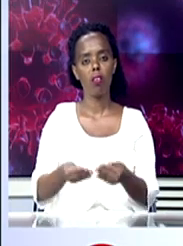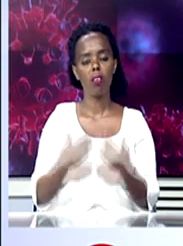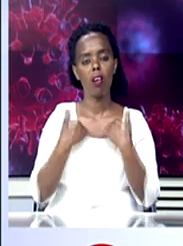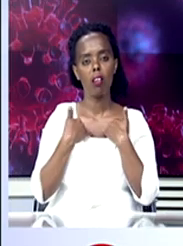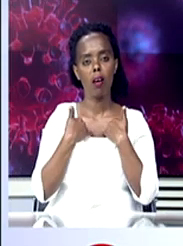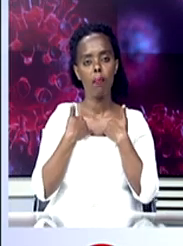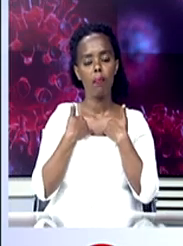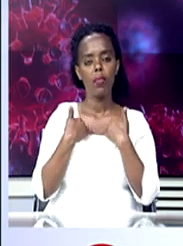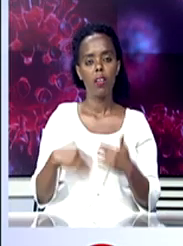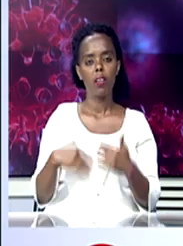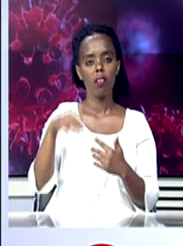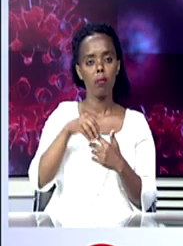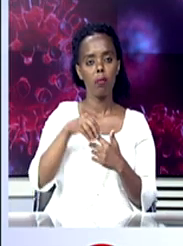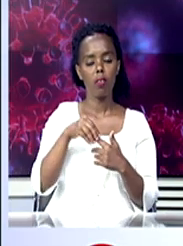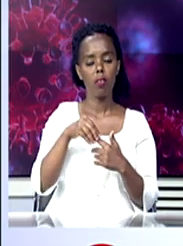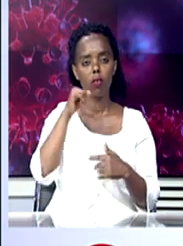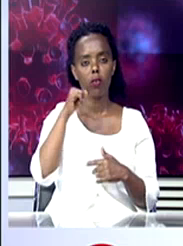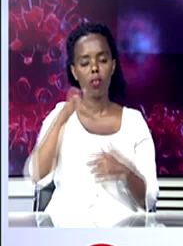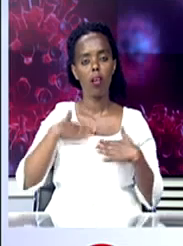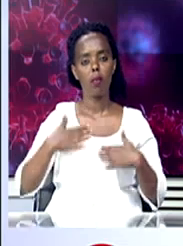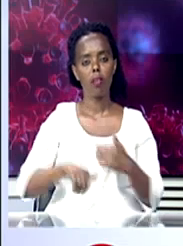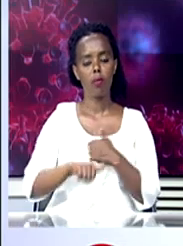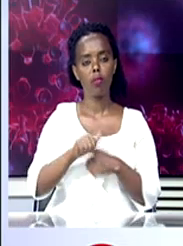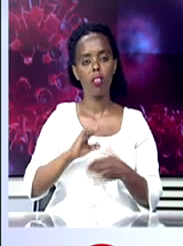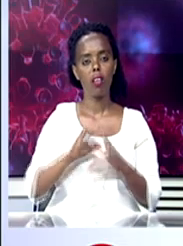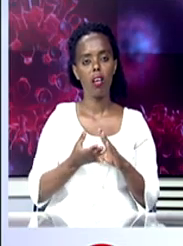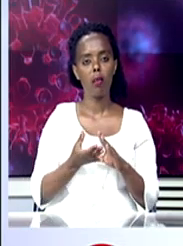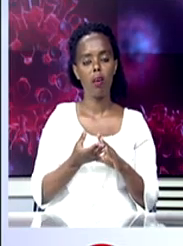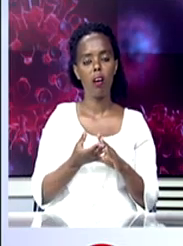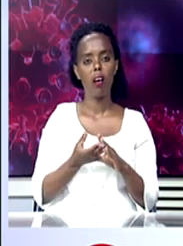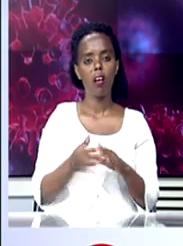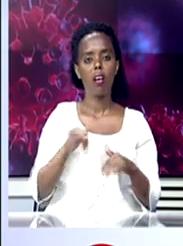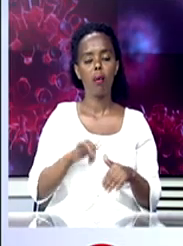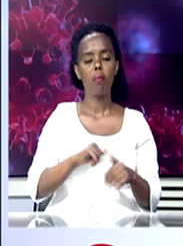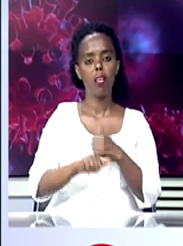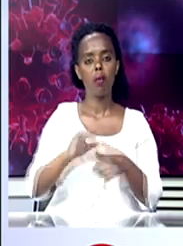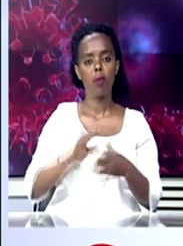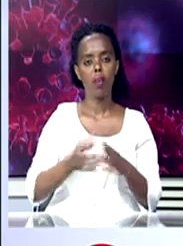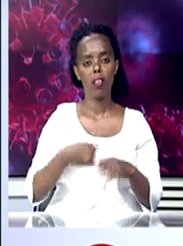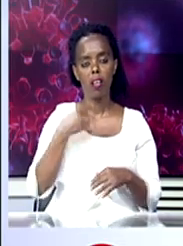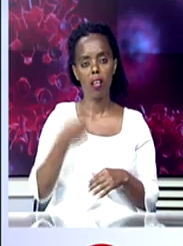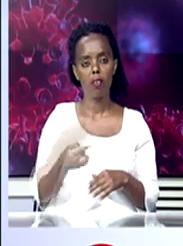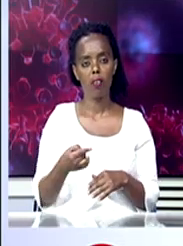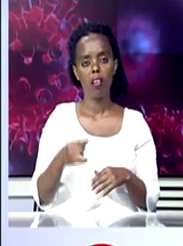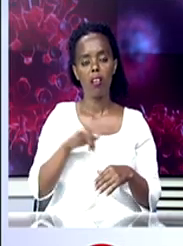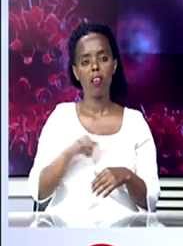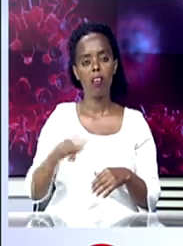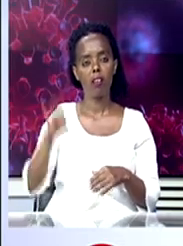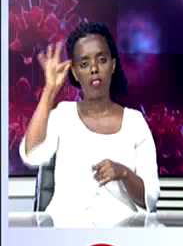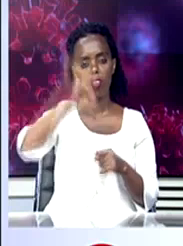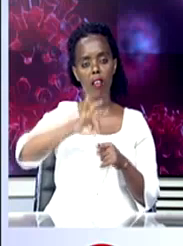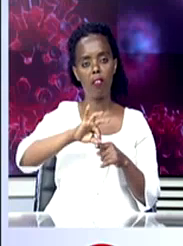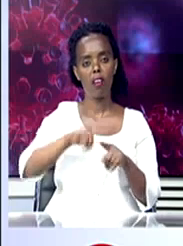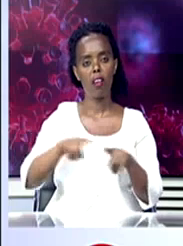jiraata. Ispeeshaalii dubartoonni qaamtoota ta'an immoo moor kan miidhamanii waan ta'aniif isaaniifis xiyyeeffannoo